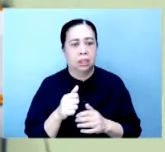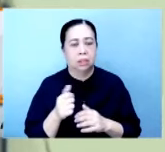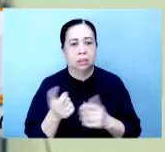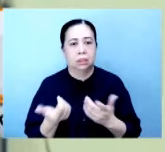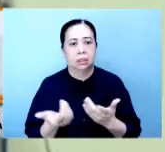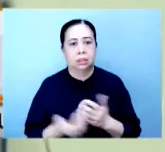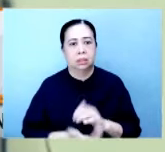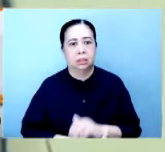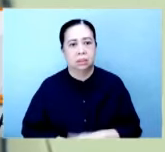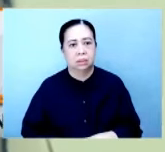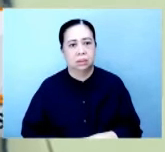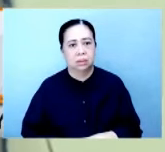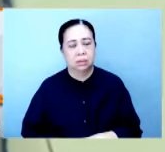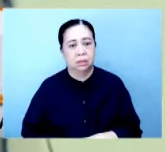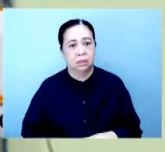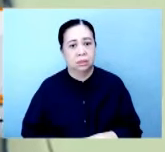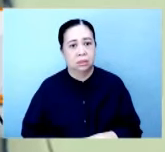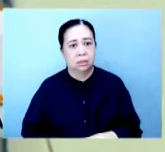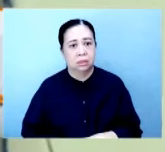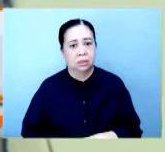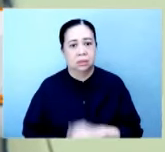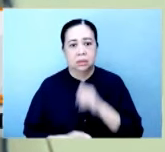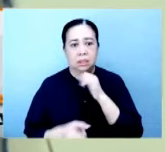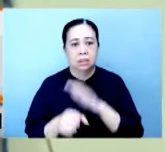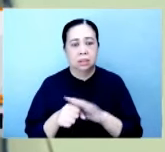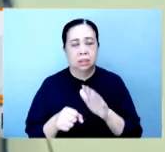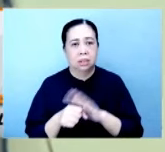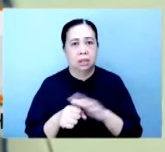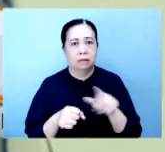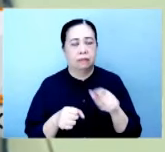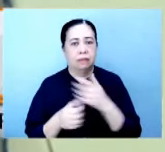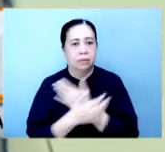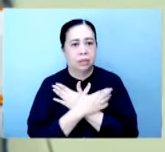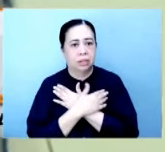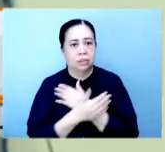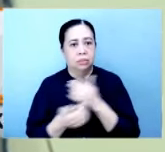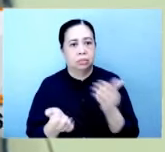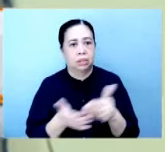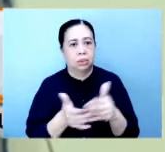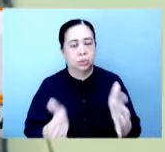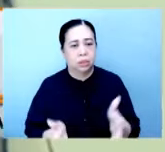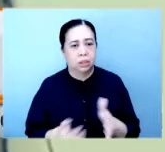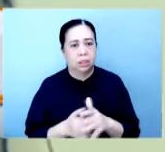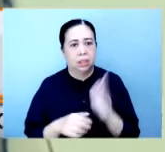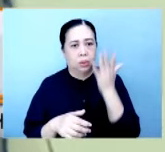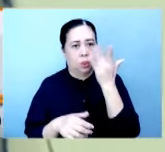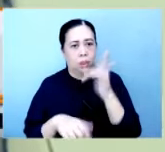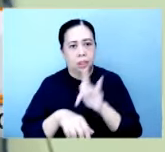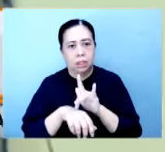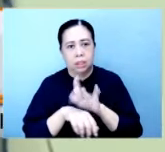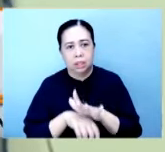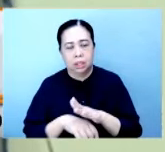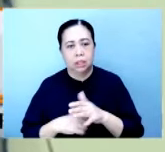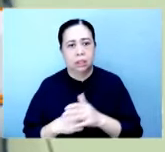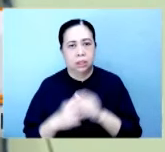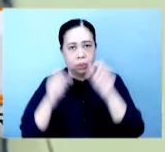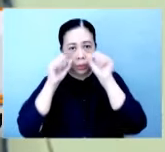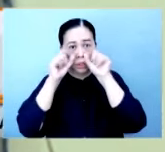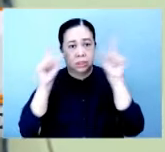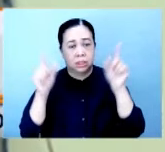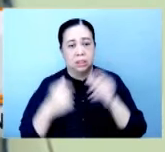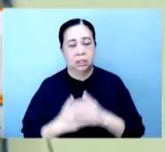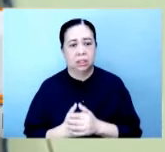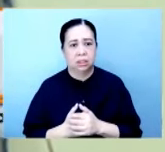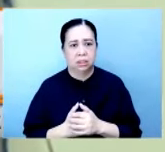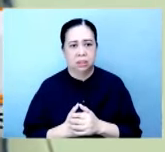ng enough, sufficient yung mga bata kasi maaga silang gumising